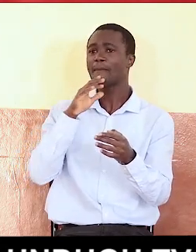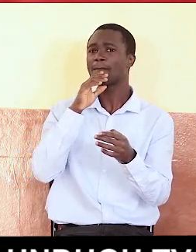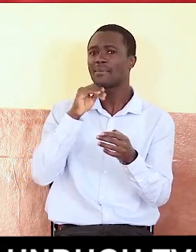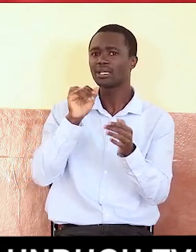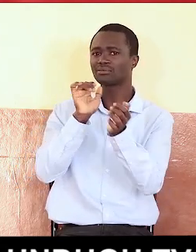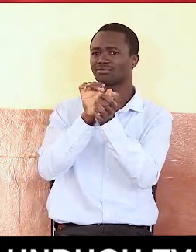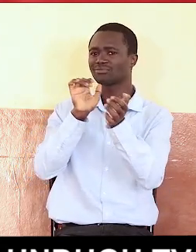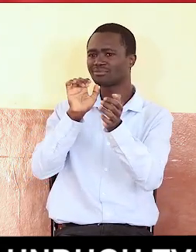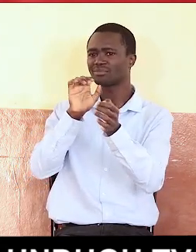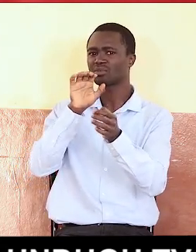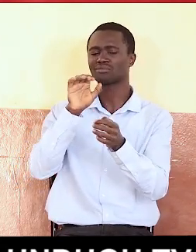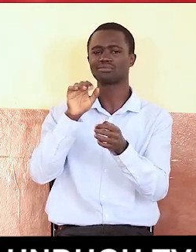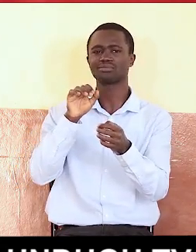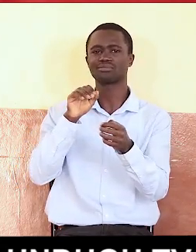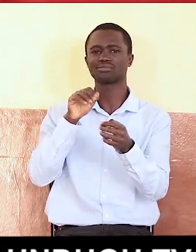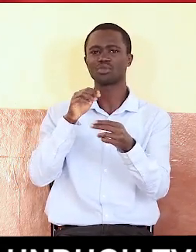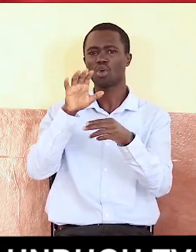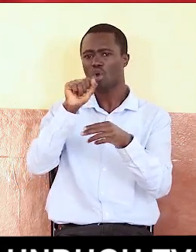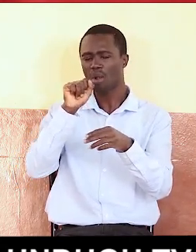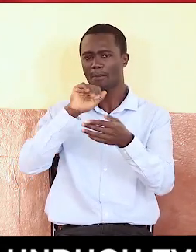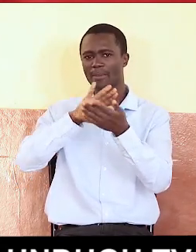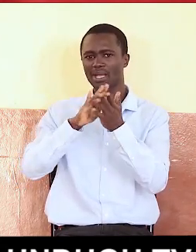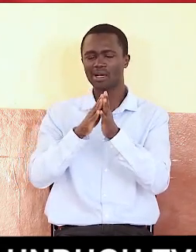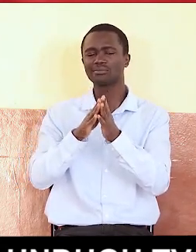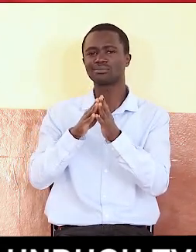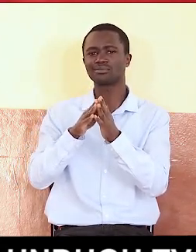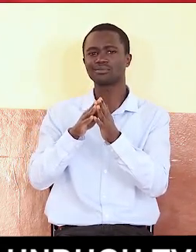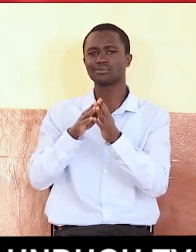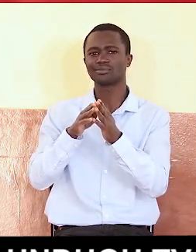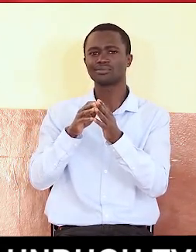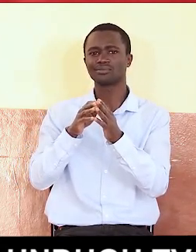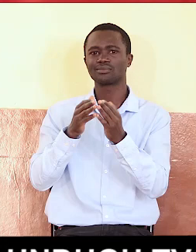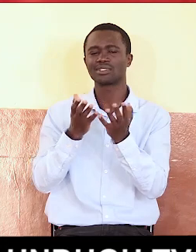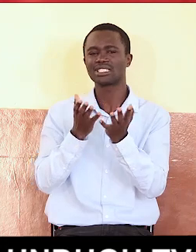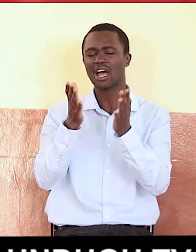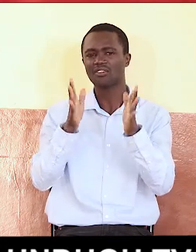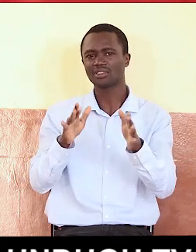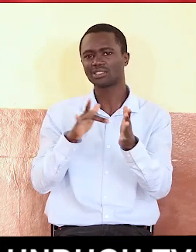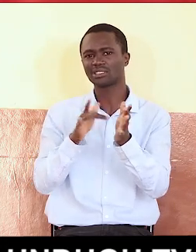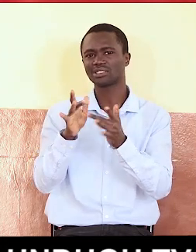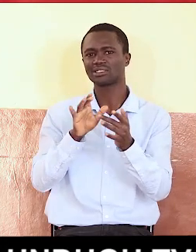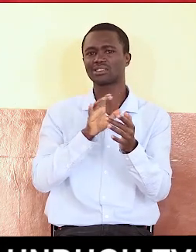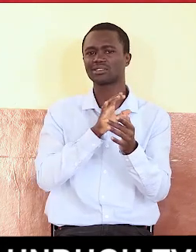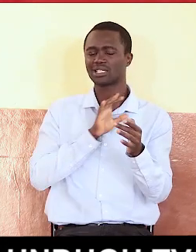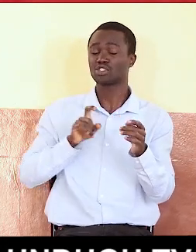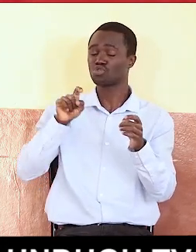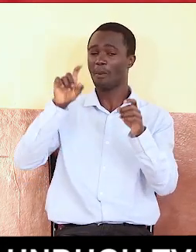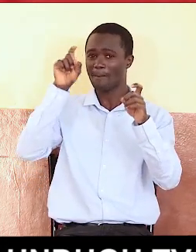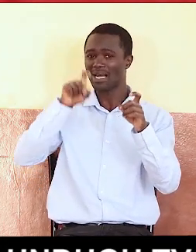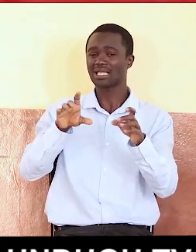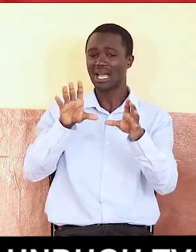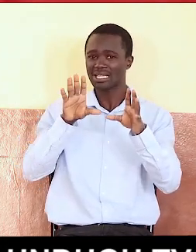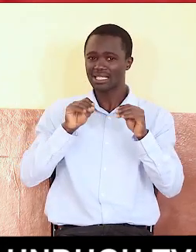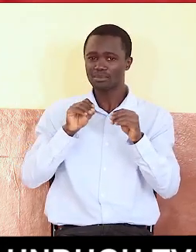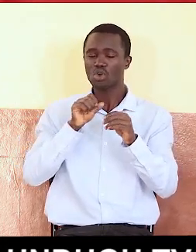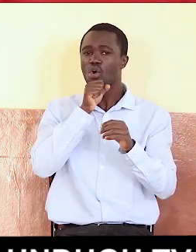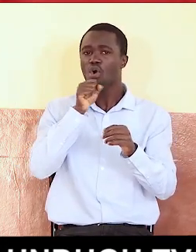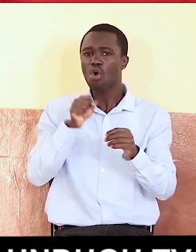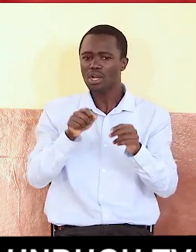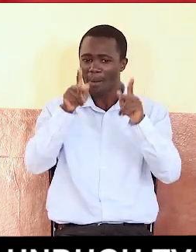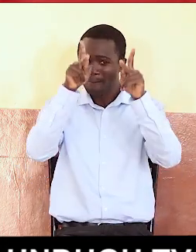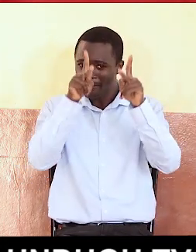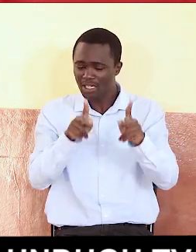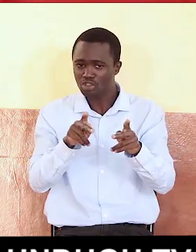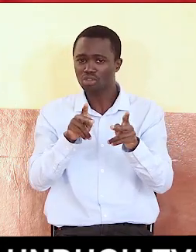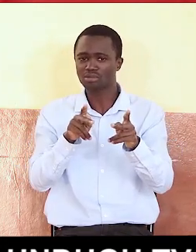na shahidi, mambo hayo mawili, ni lazima ukubali utu wa kale kuondoka ndani yako.